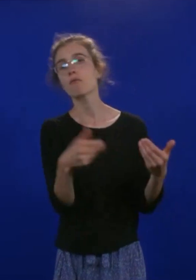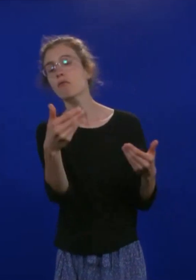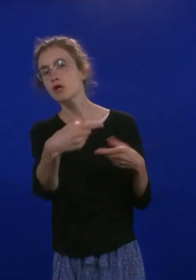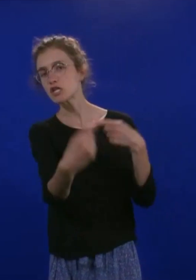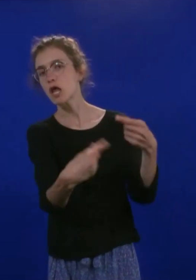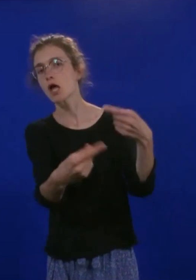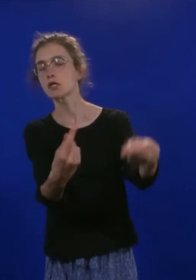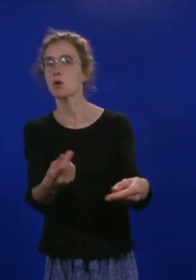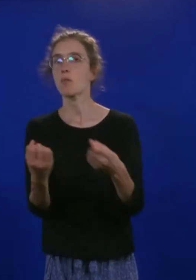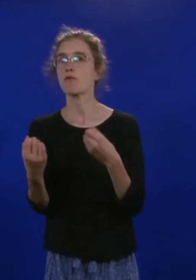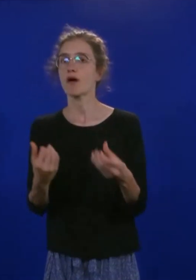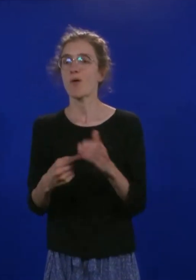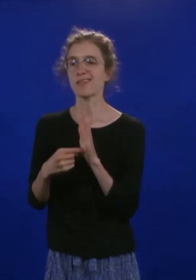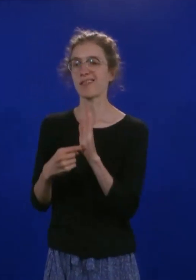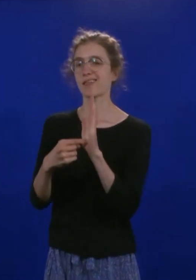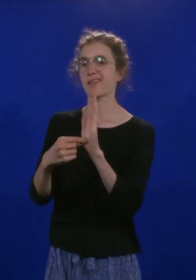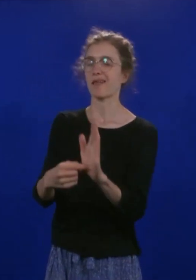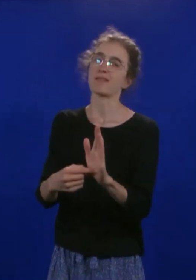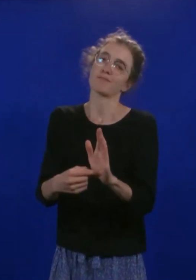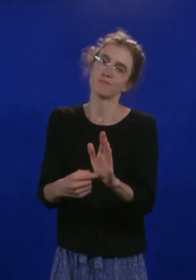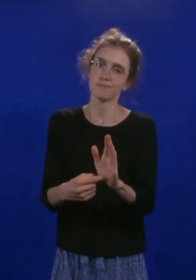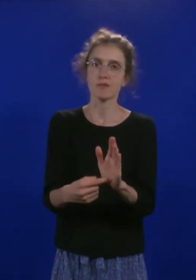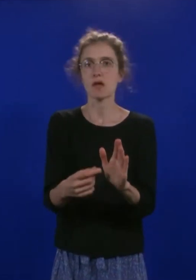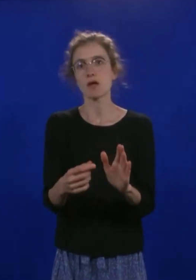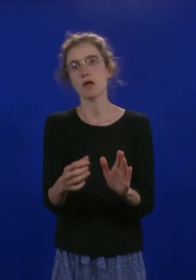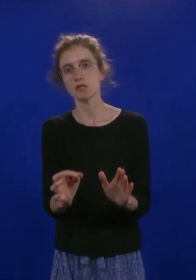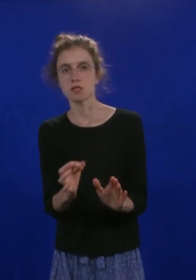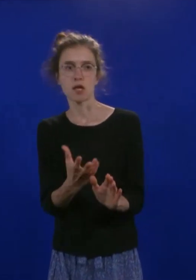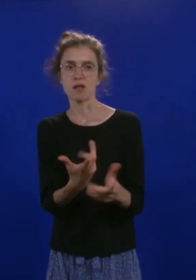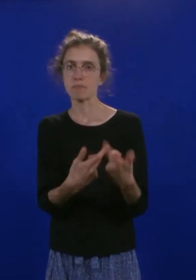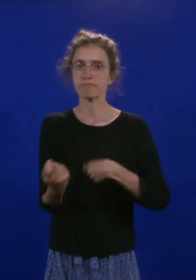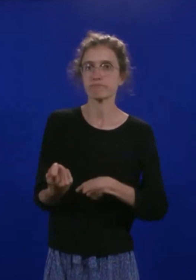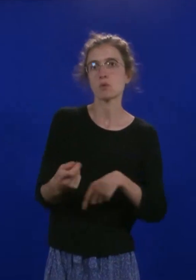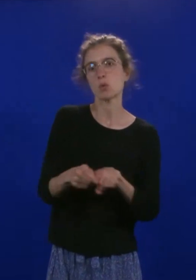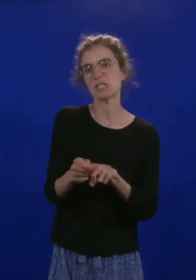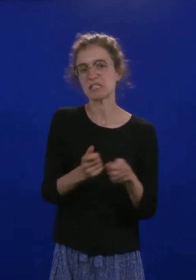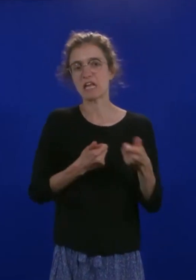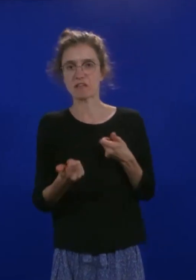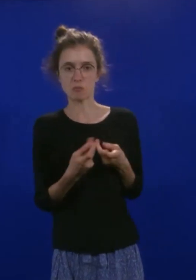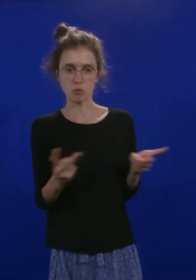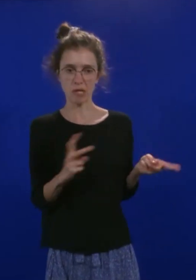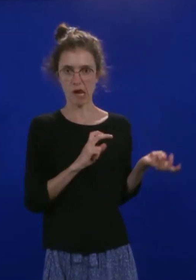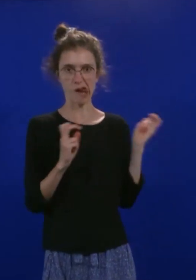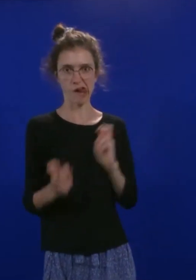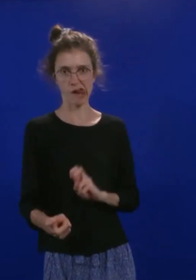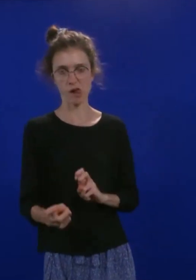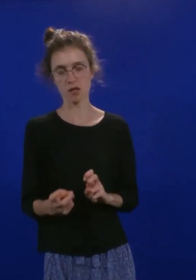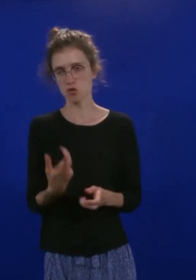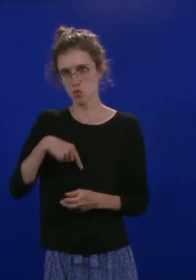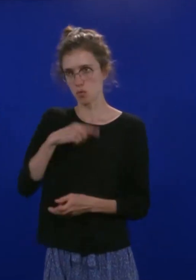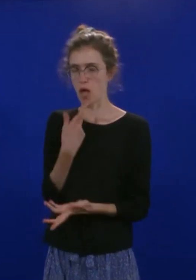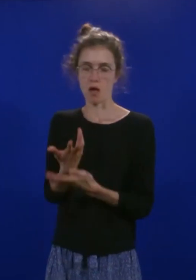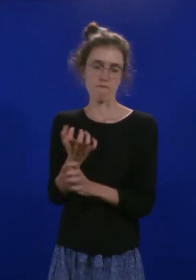vieillissantes, des services publics dégradés, et de cela, effectivement, nous n'en voulons pas. Et ensuite, Monsieur Richard, je conteste tout à